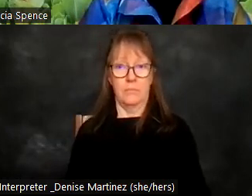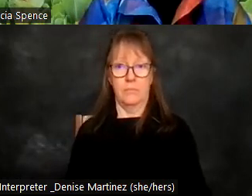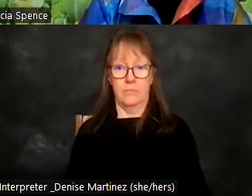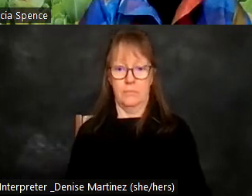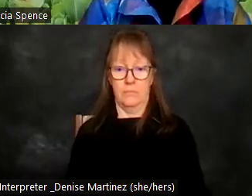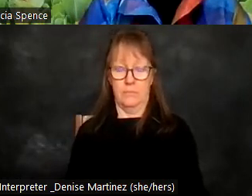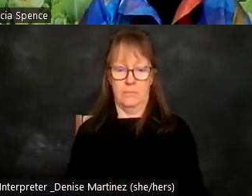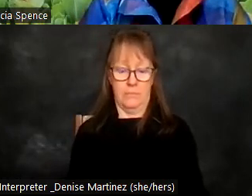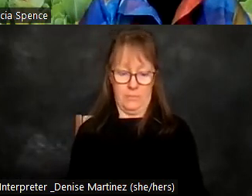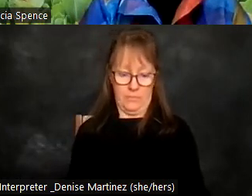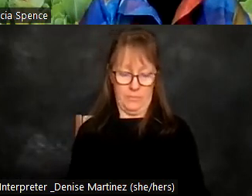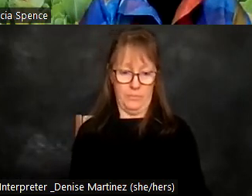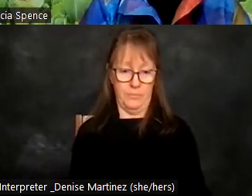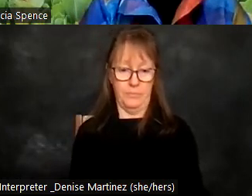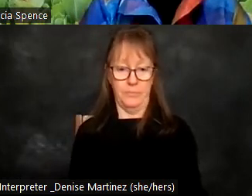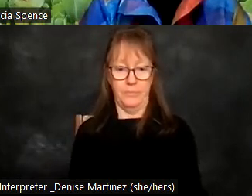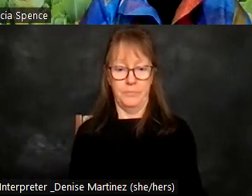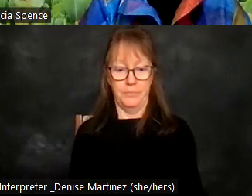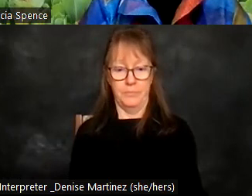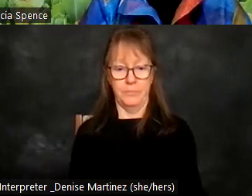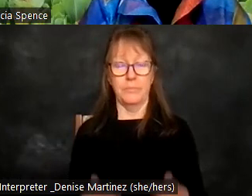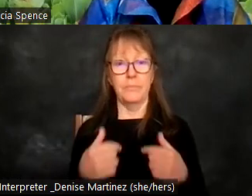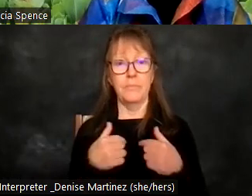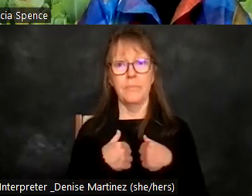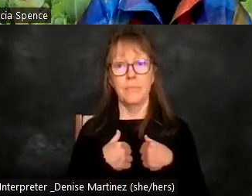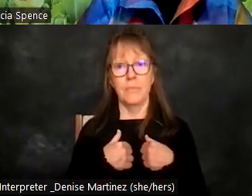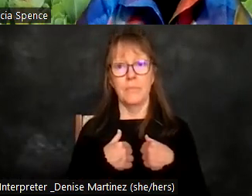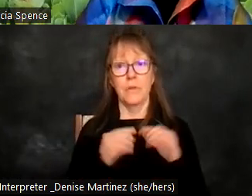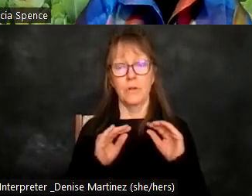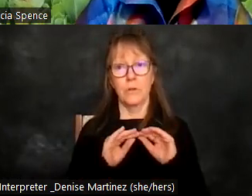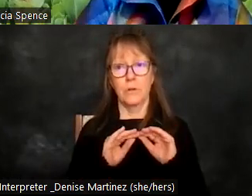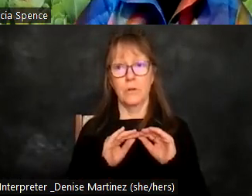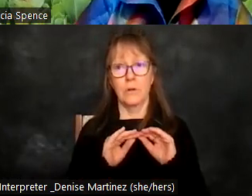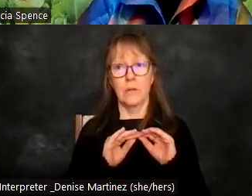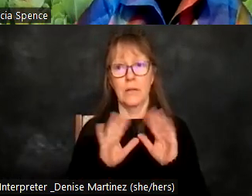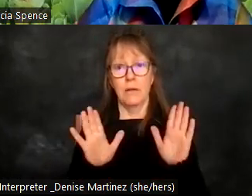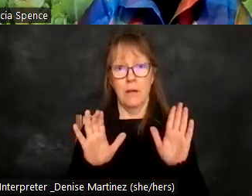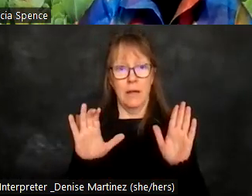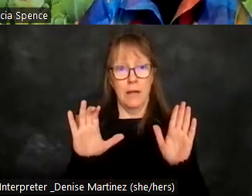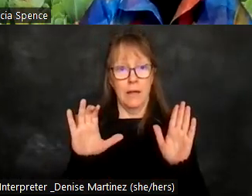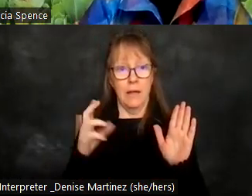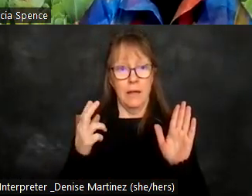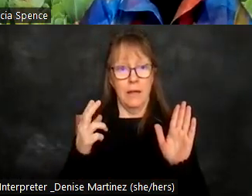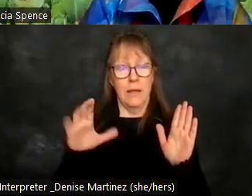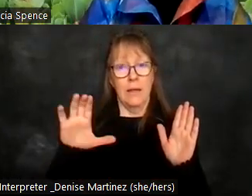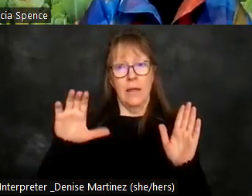If I could just clarify, I don't know if Nous sommes capables de panelist, but clarifier ça, par contre, si Catherine, question Catherine